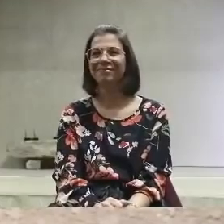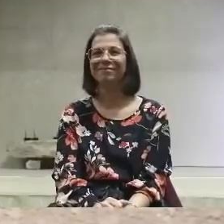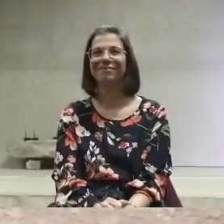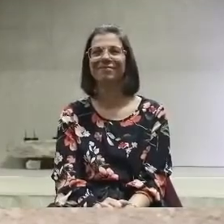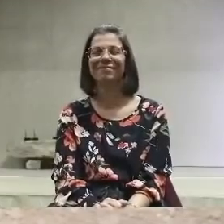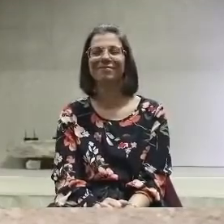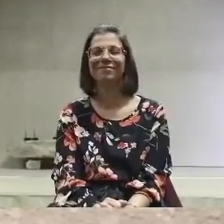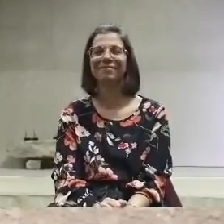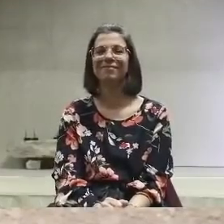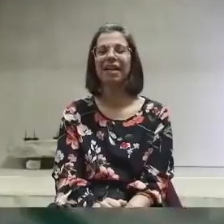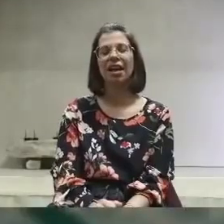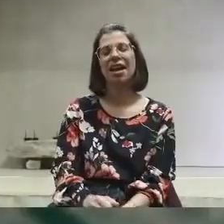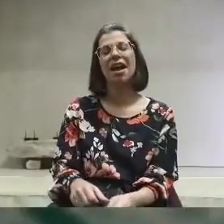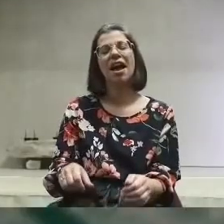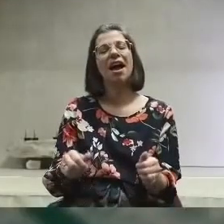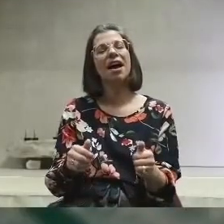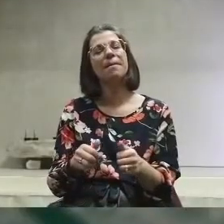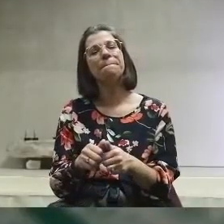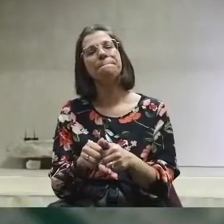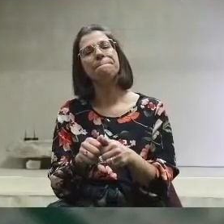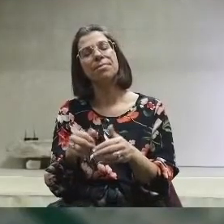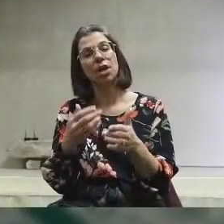avons été sanctifiés.